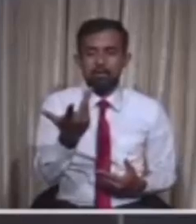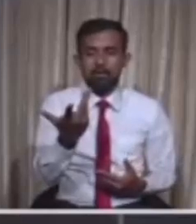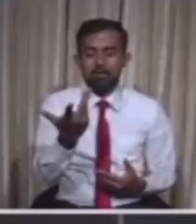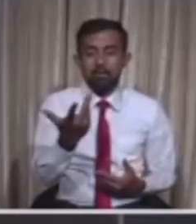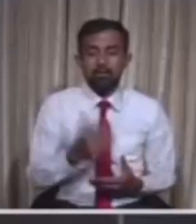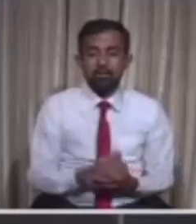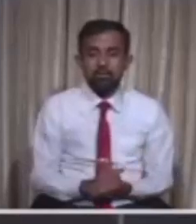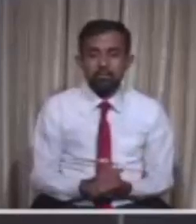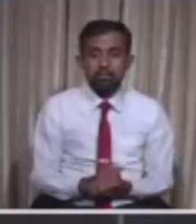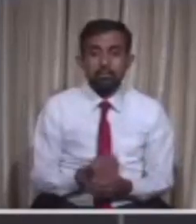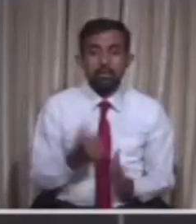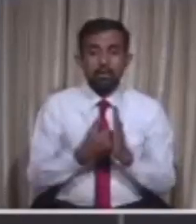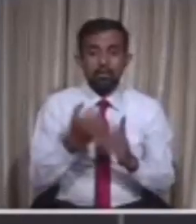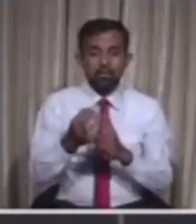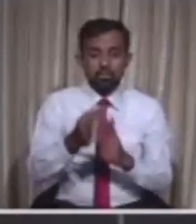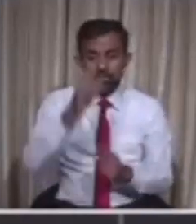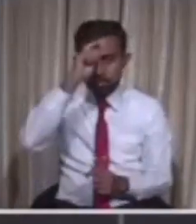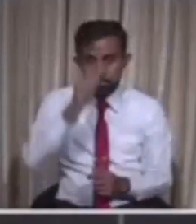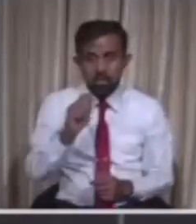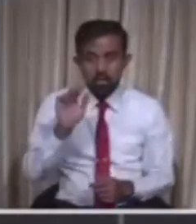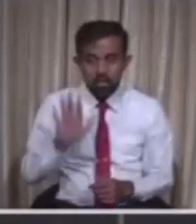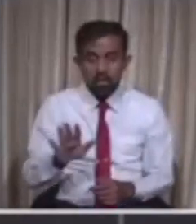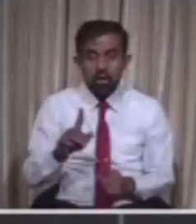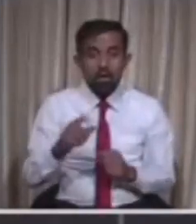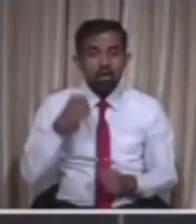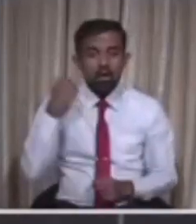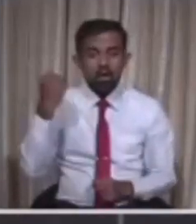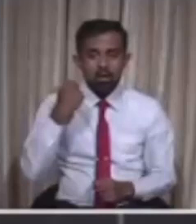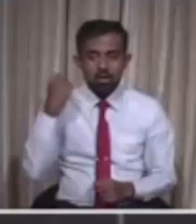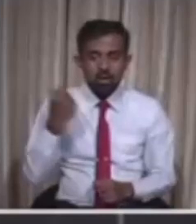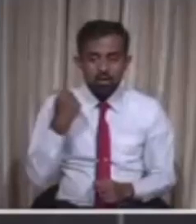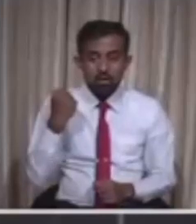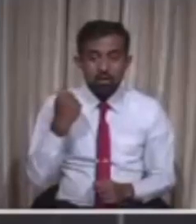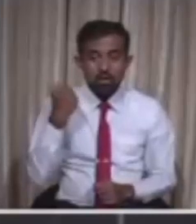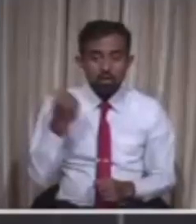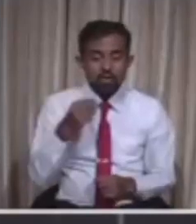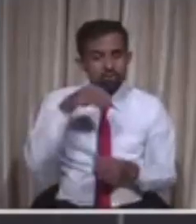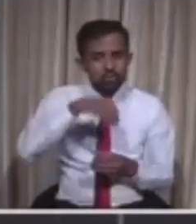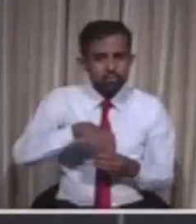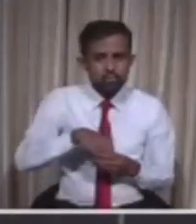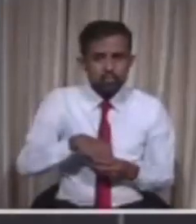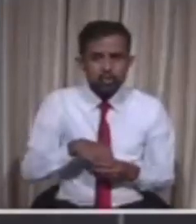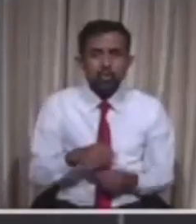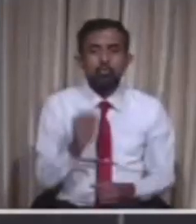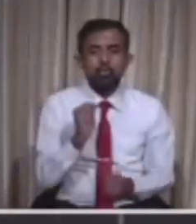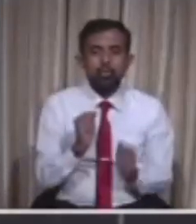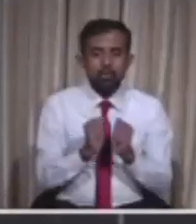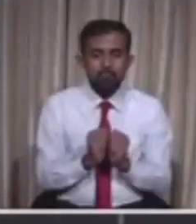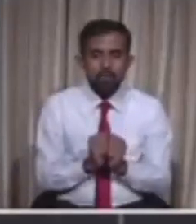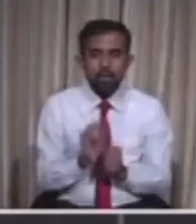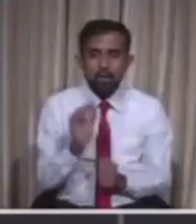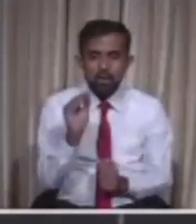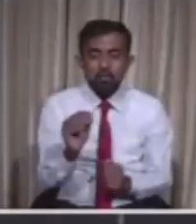ගරු ජනාධිපතිවරයාගේ කතාව ඒ කතාවේ අඩංගු වුණා මොකද කරන්න ඕනේ කියලා.